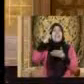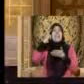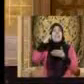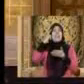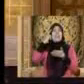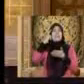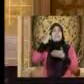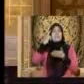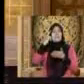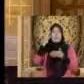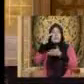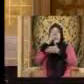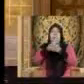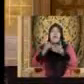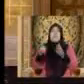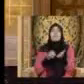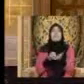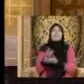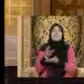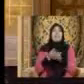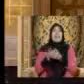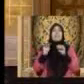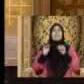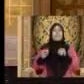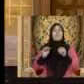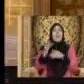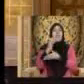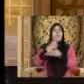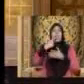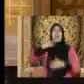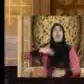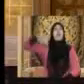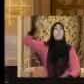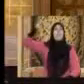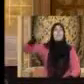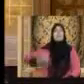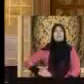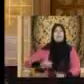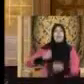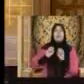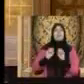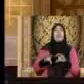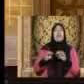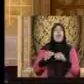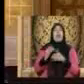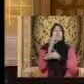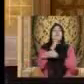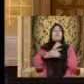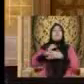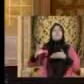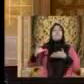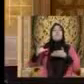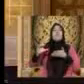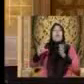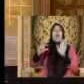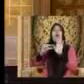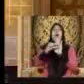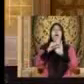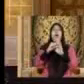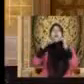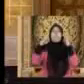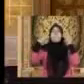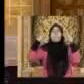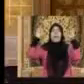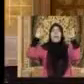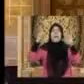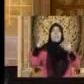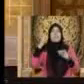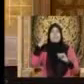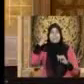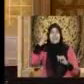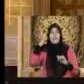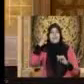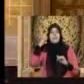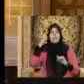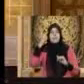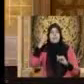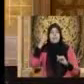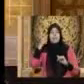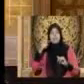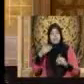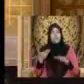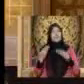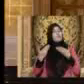سورة البقرة، الكبار والصغار يحفظون سورة البقرة، كان مشهدا رائعا جدا جدا جدا. وها هي السنة